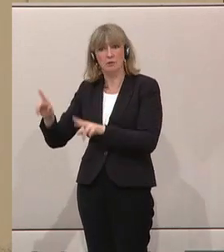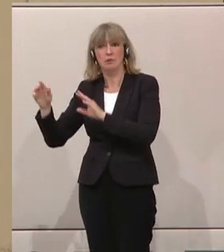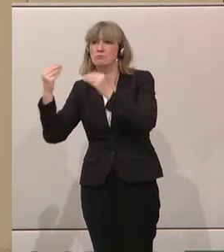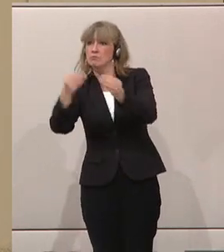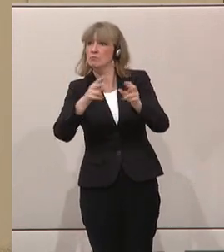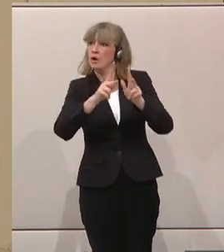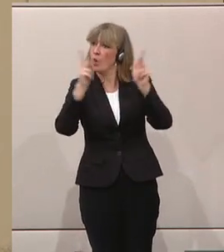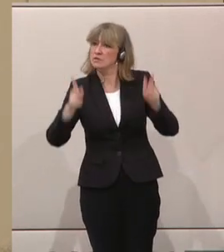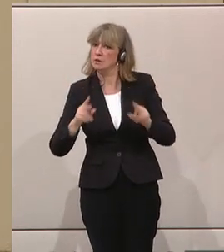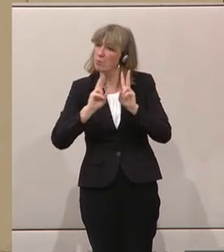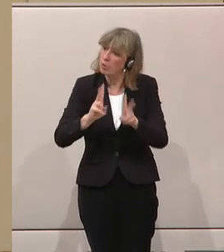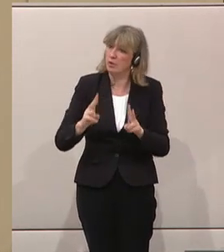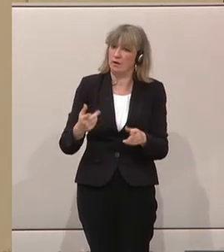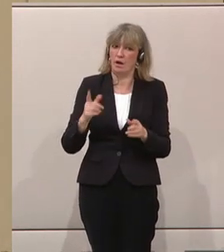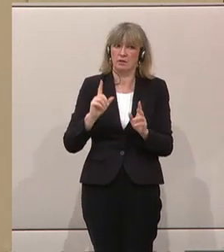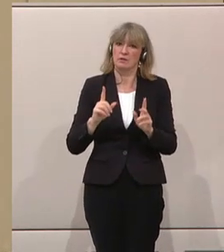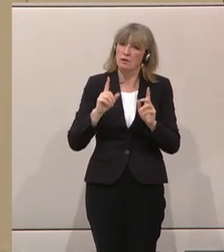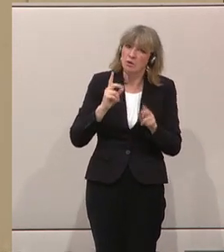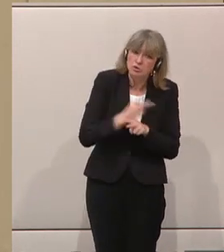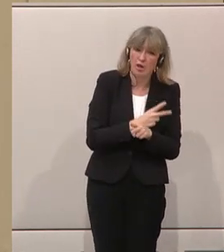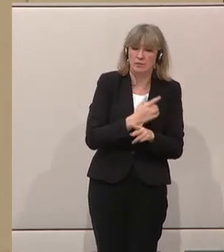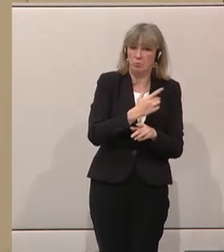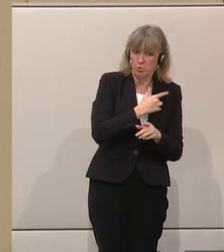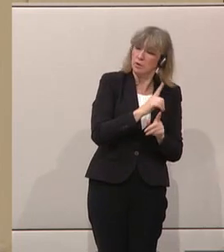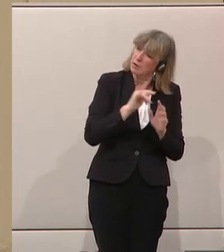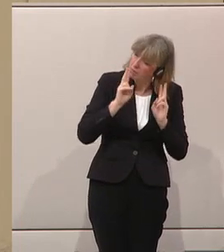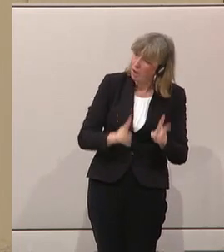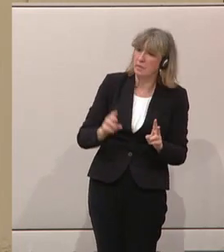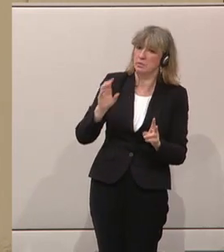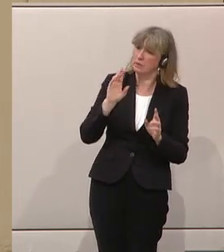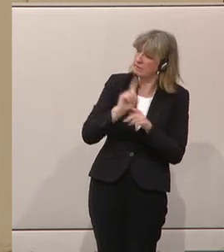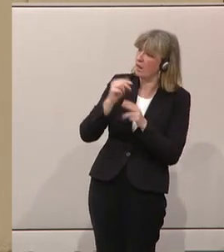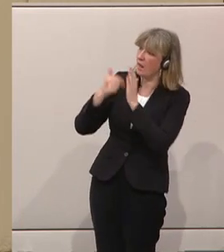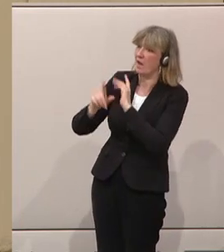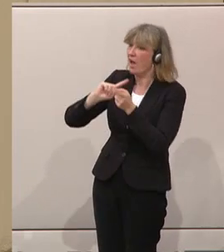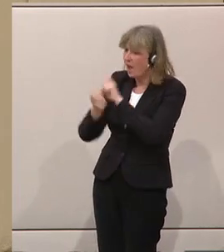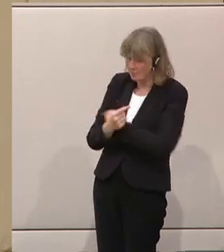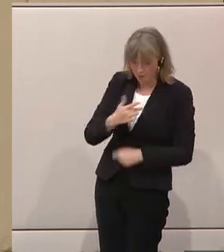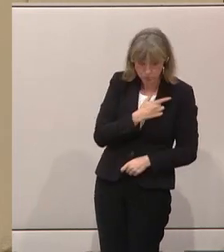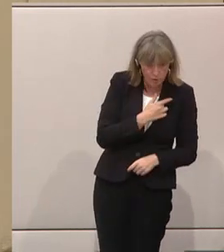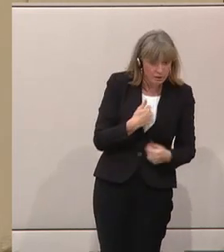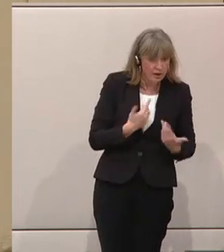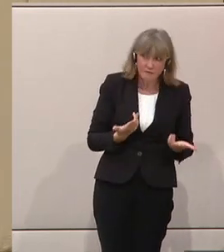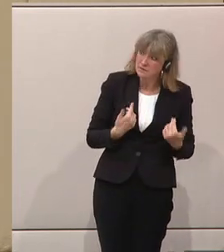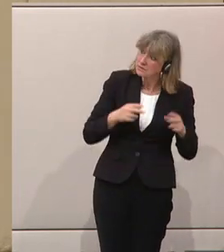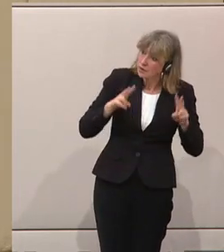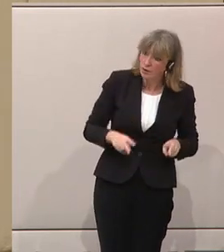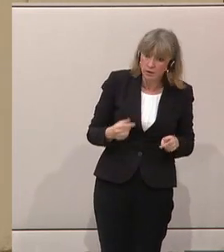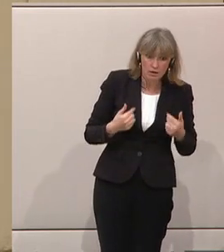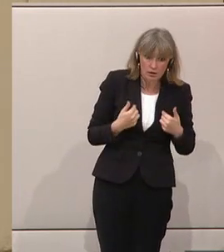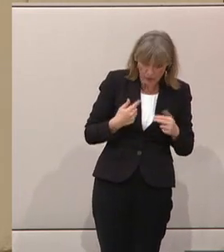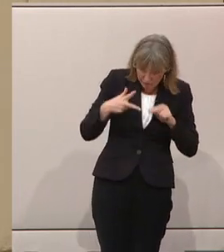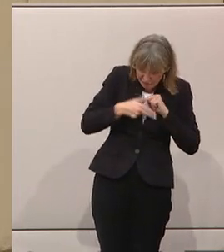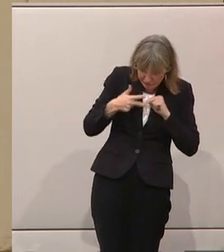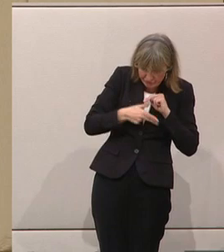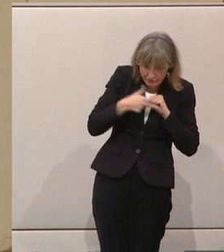Konzernen, Staaten und damit auch Bürgerinnen, Europas zu klagen. Die Bürger wiederum, deren Rechte dann durch Unternehmen beschnitten